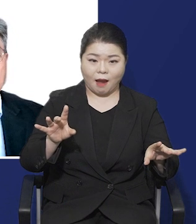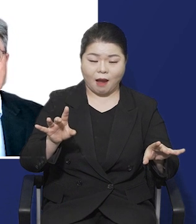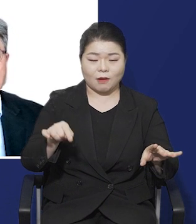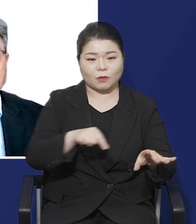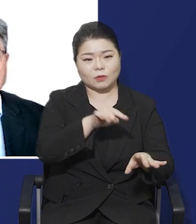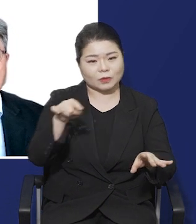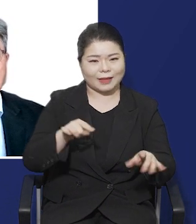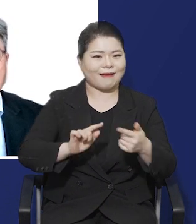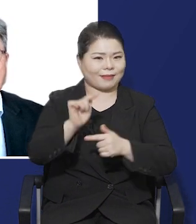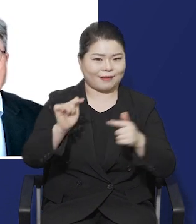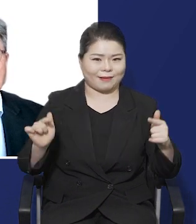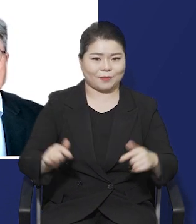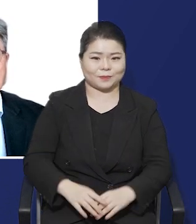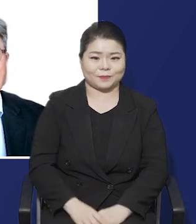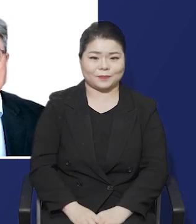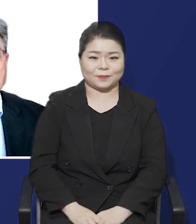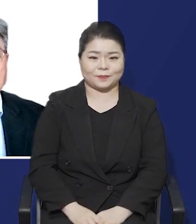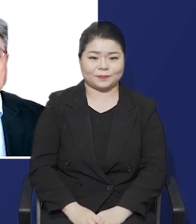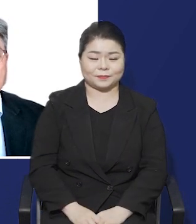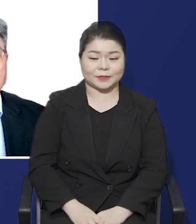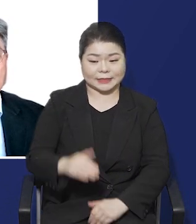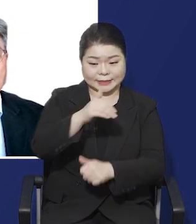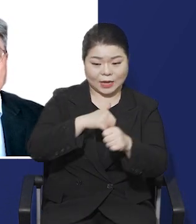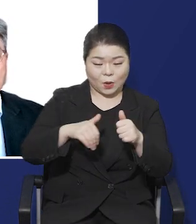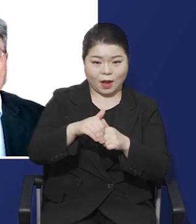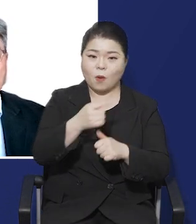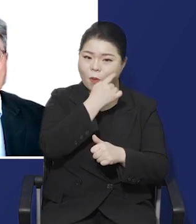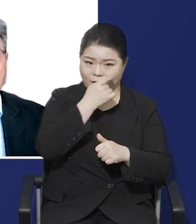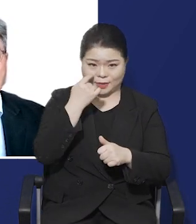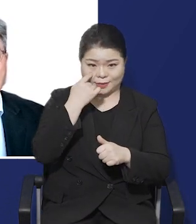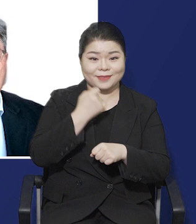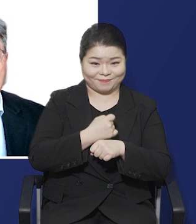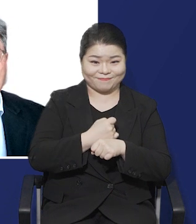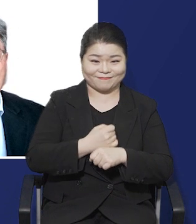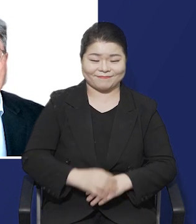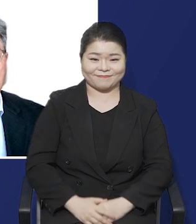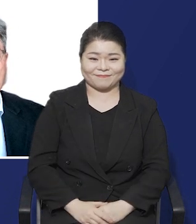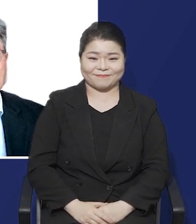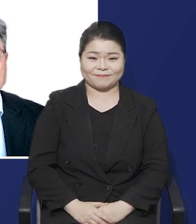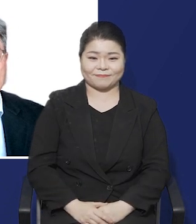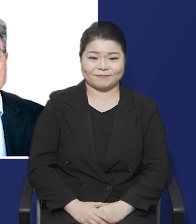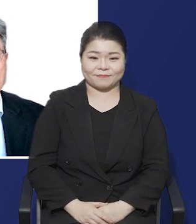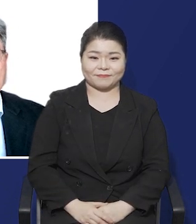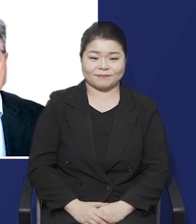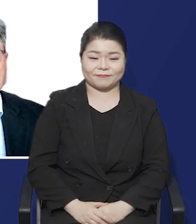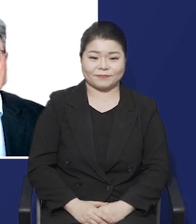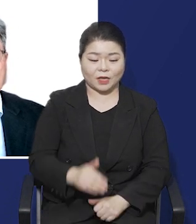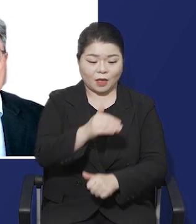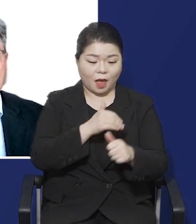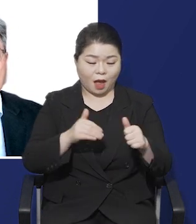다들 상이합니다. 그래서 이러한 사항을 또 확인해야 됩니다. 방금 말씀드린 이런